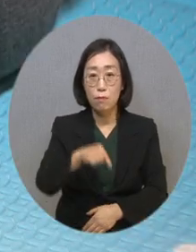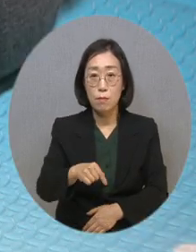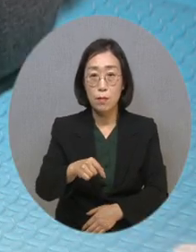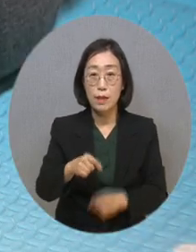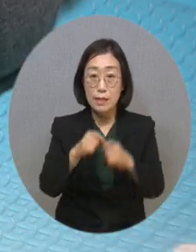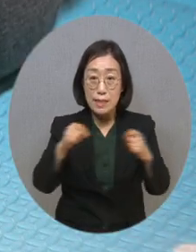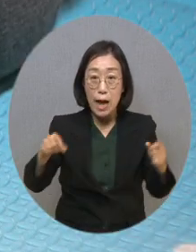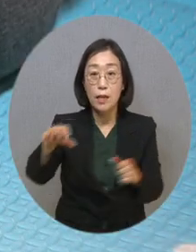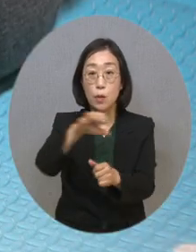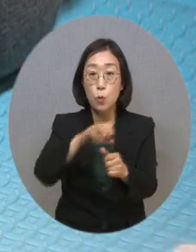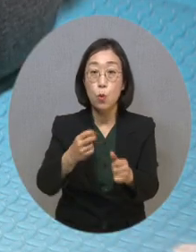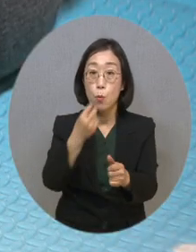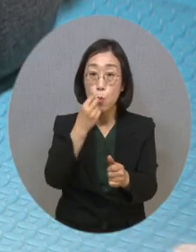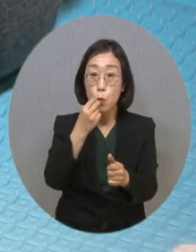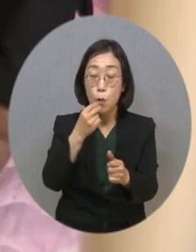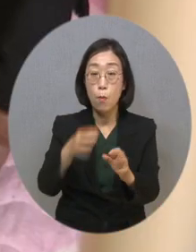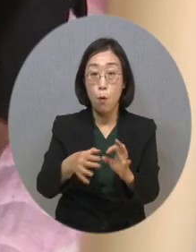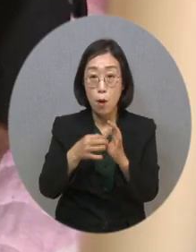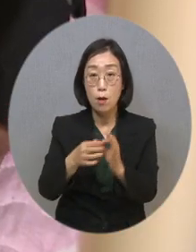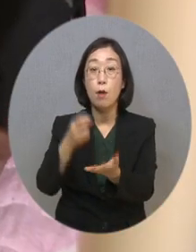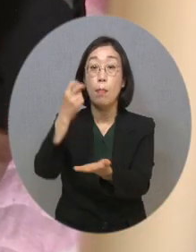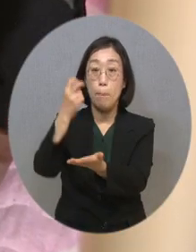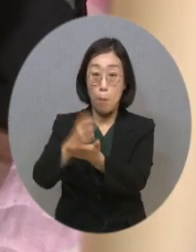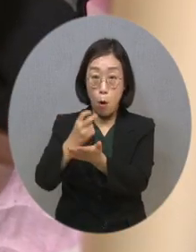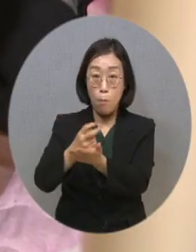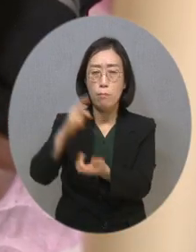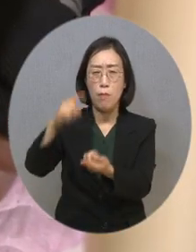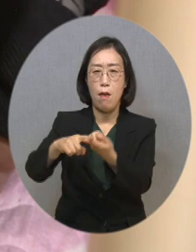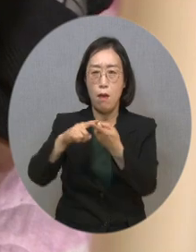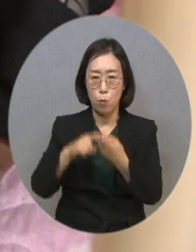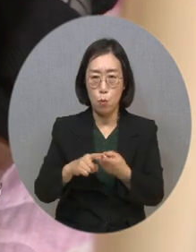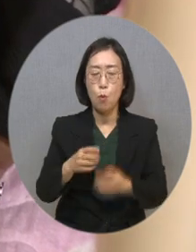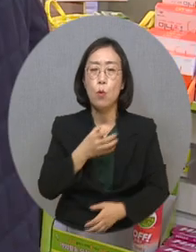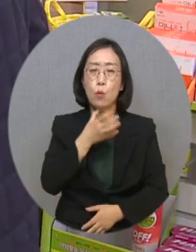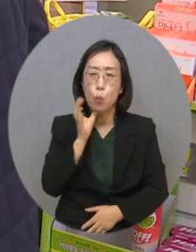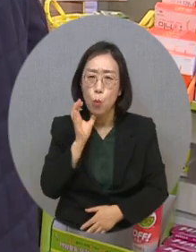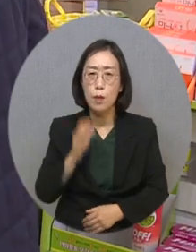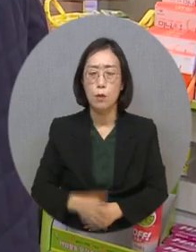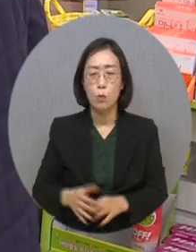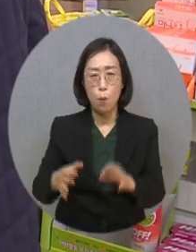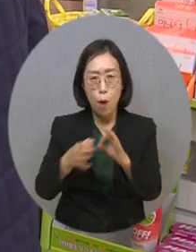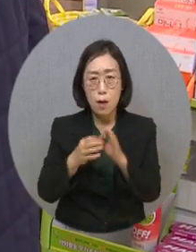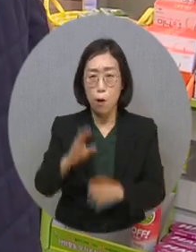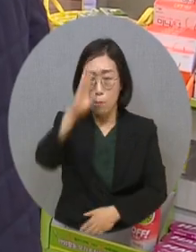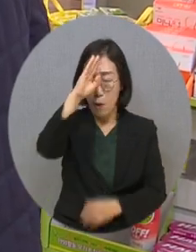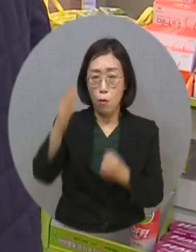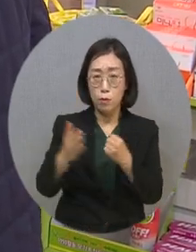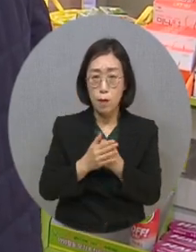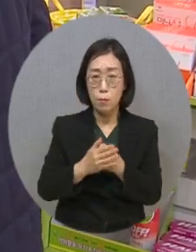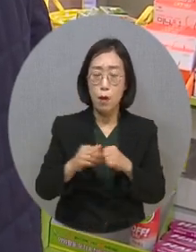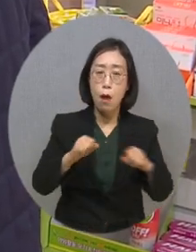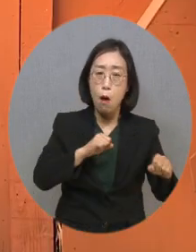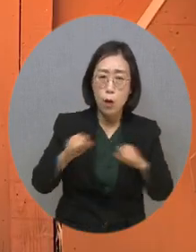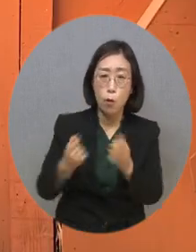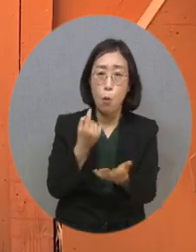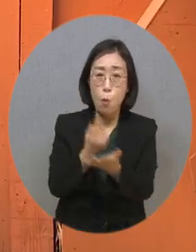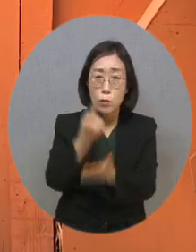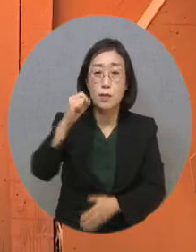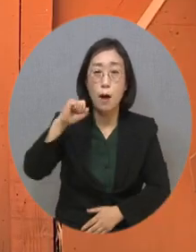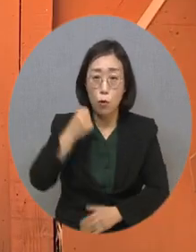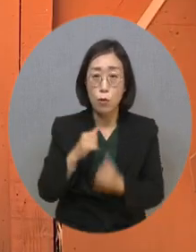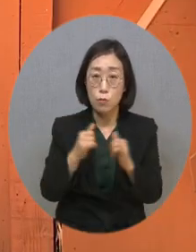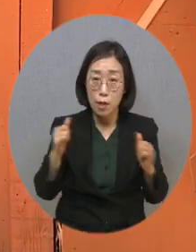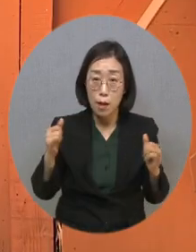노인장기요양보험제도는 노인장기 보법에 노인성질병 문에 일상생활을 혼자서 수행하기